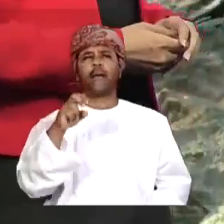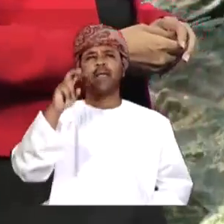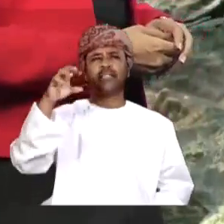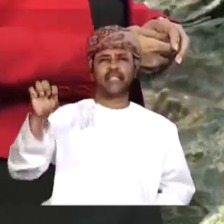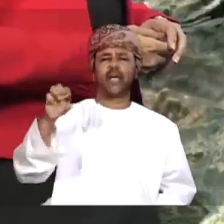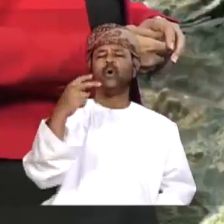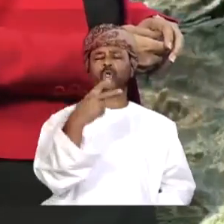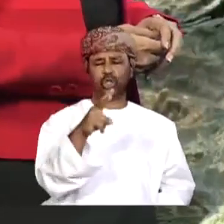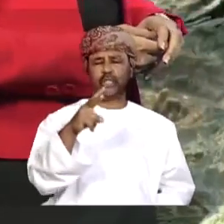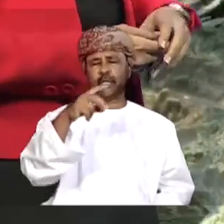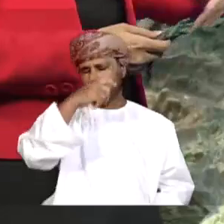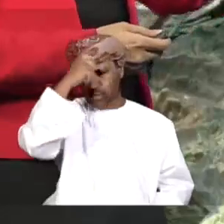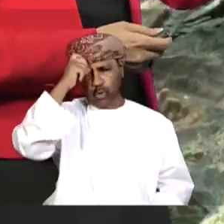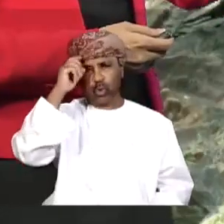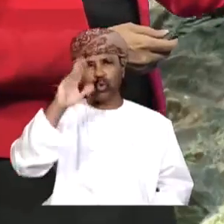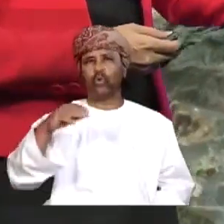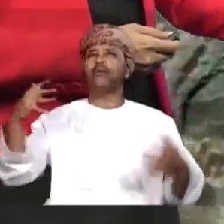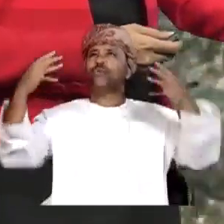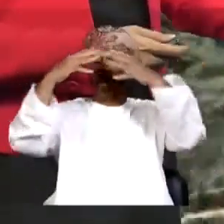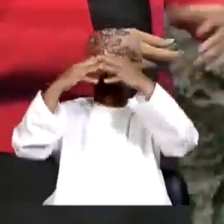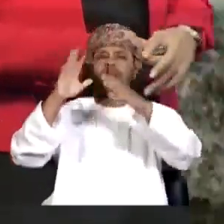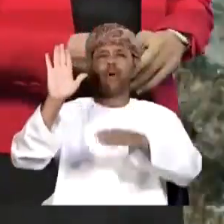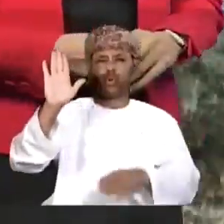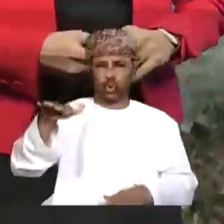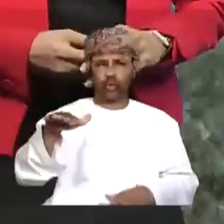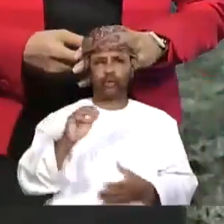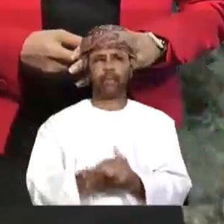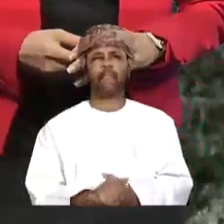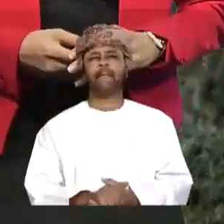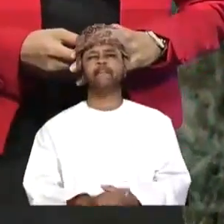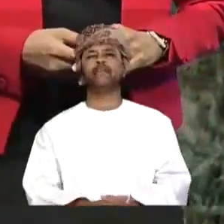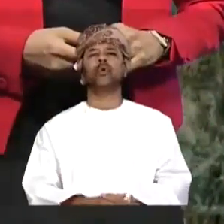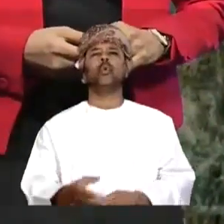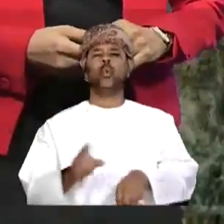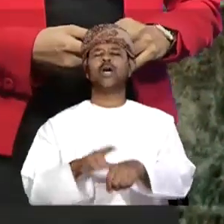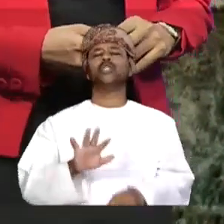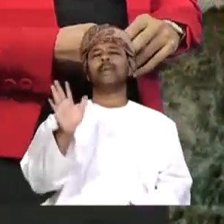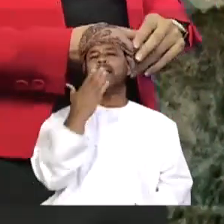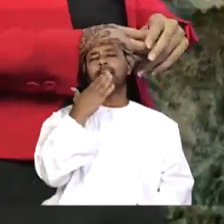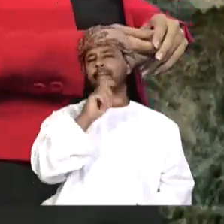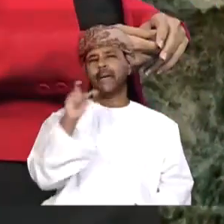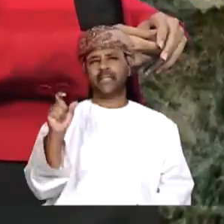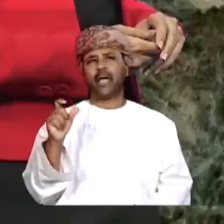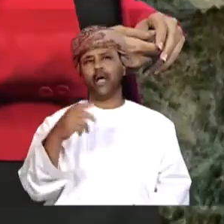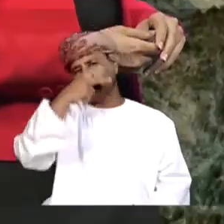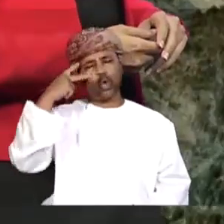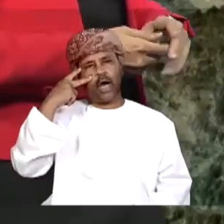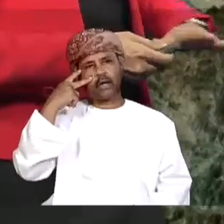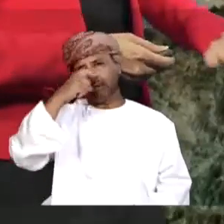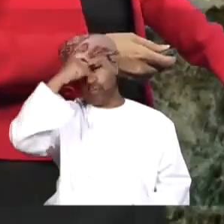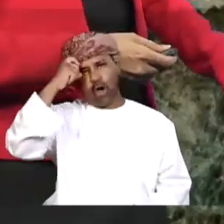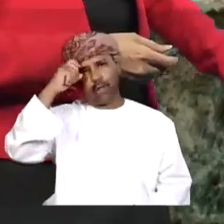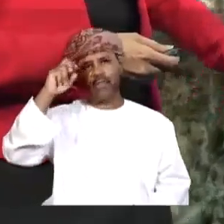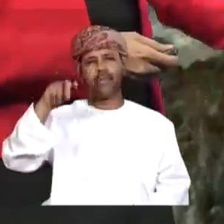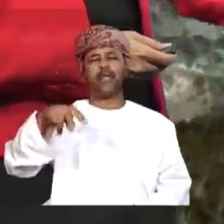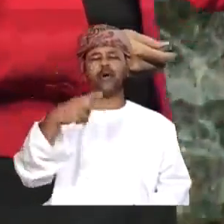مشاهدينا الكرام وبعض السحب أيضا تكون حاضرة واردة للنهار القادم والعظمى 29 درجة مئوية. في شمال الباطنة في صحار أيضا درجات الحرارة